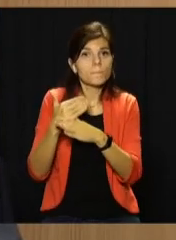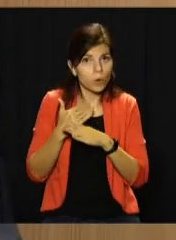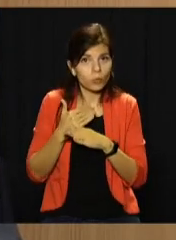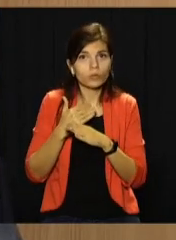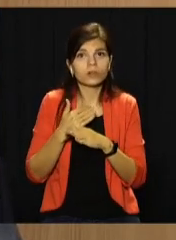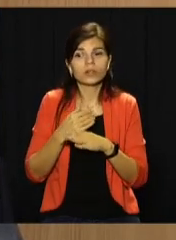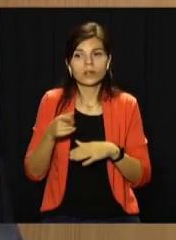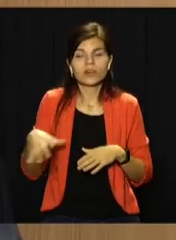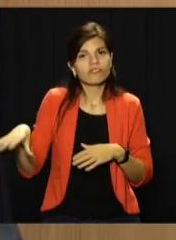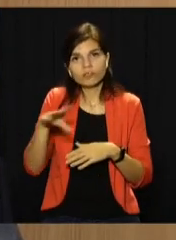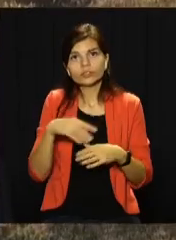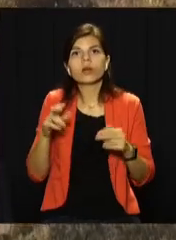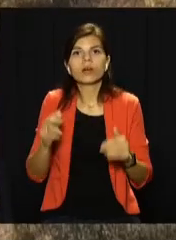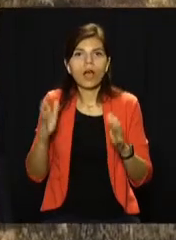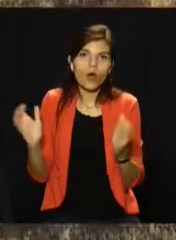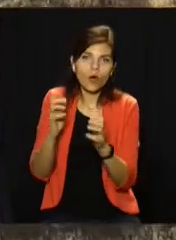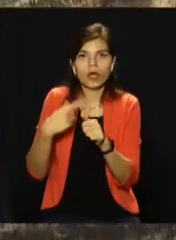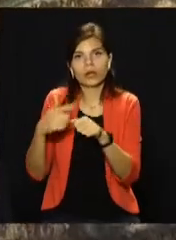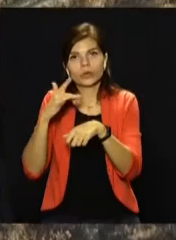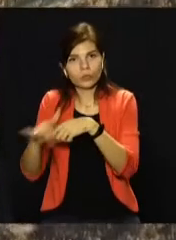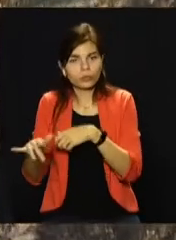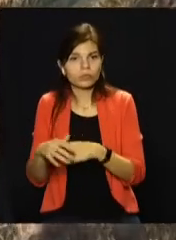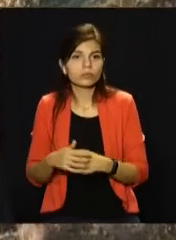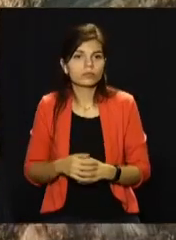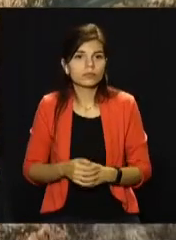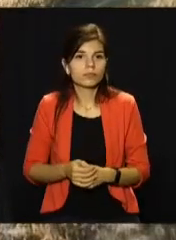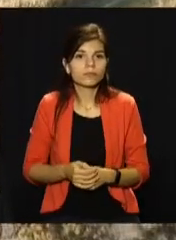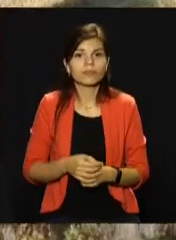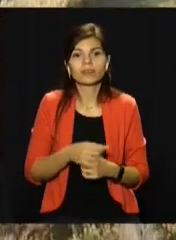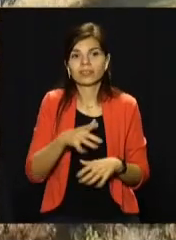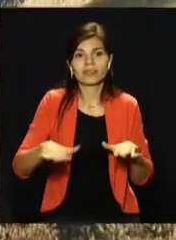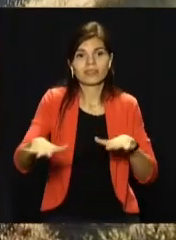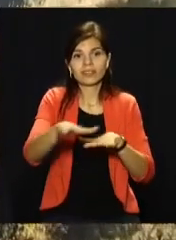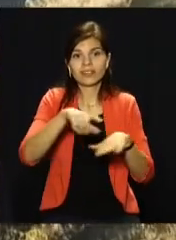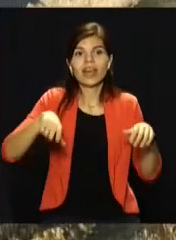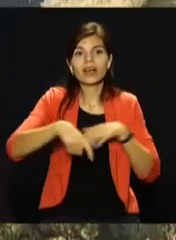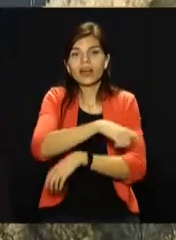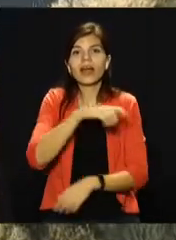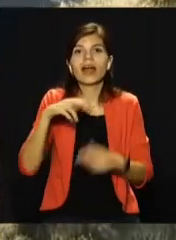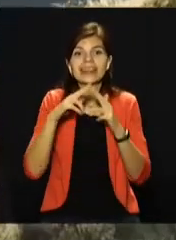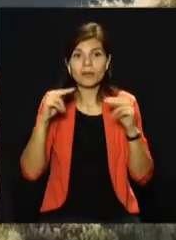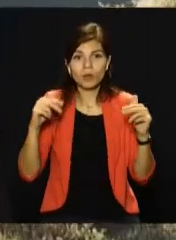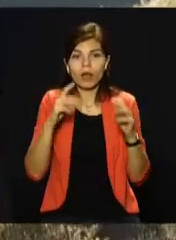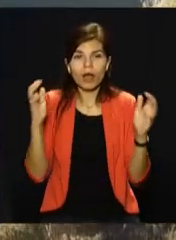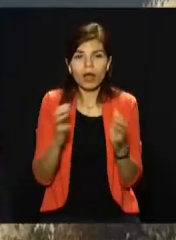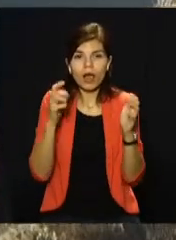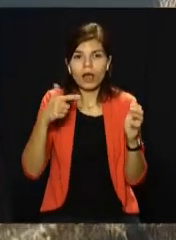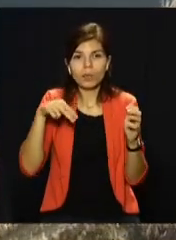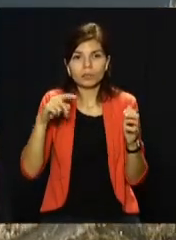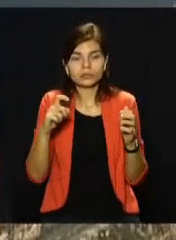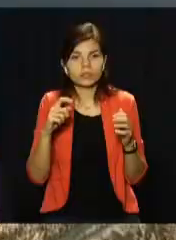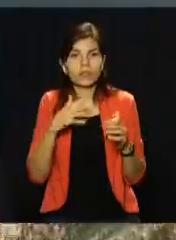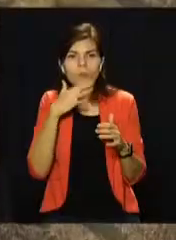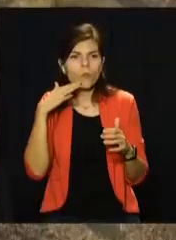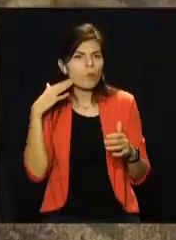в дезактивації всіх цих відходів. За десятки років в ярах, балках, а також на поверхні терасі річки Дніпро ПХЗ накопичив мільйони тонн